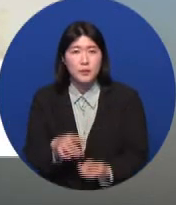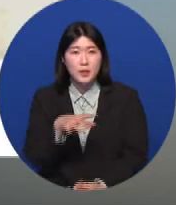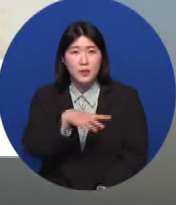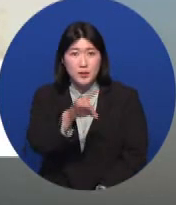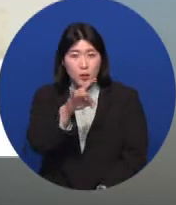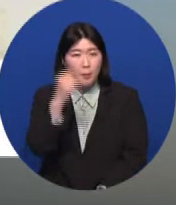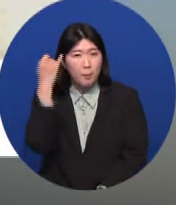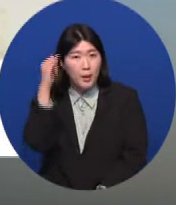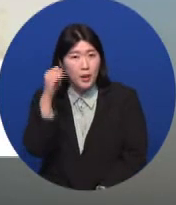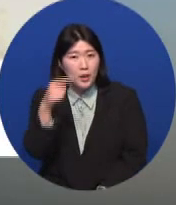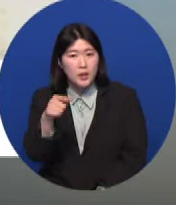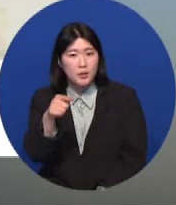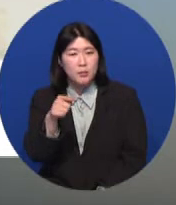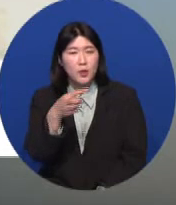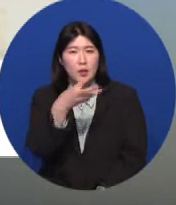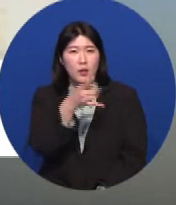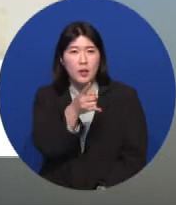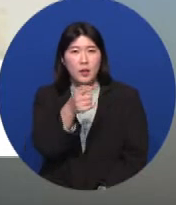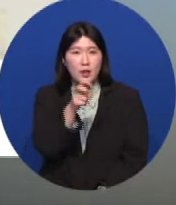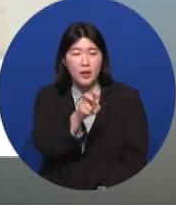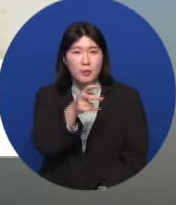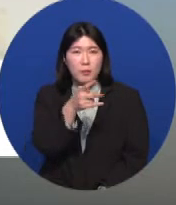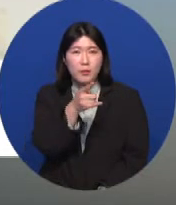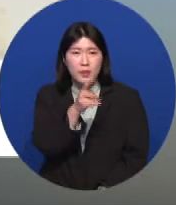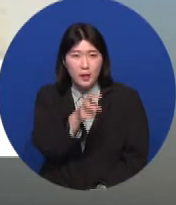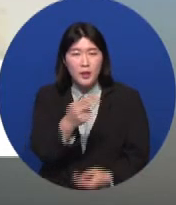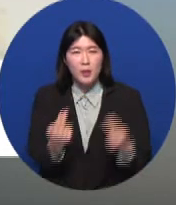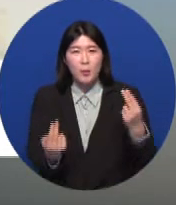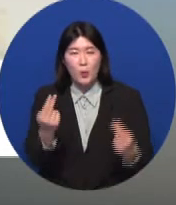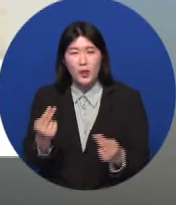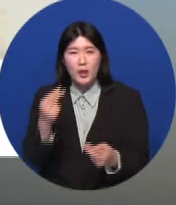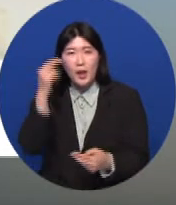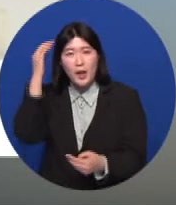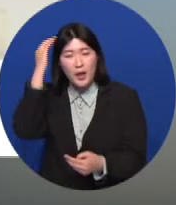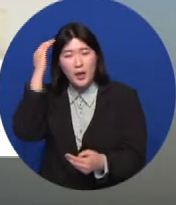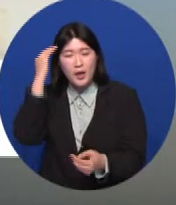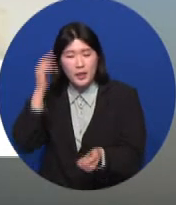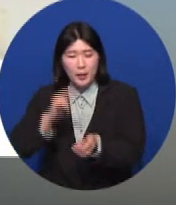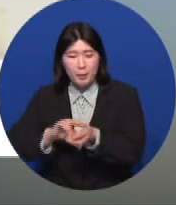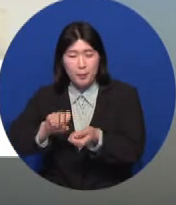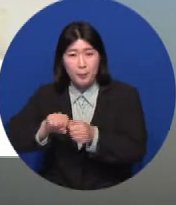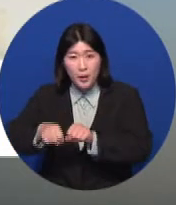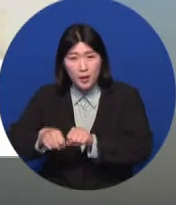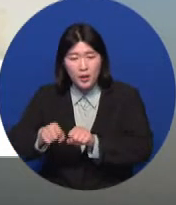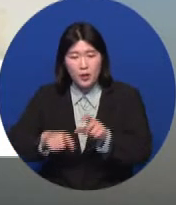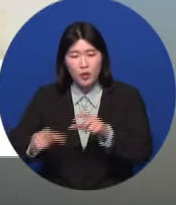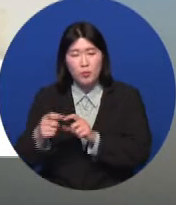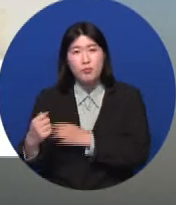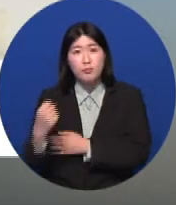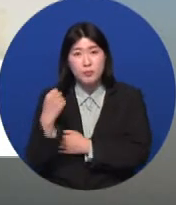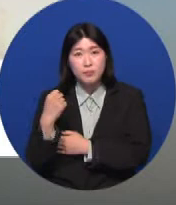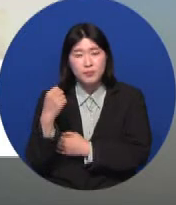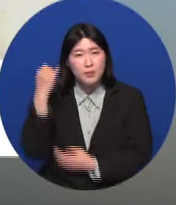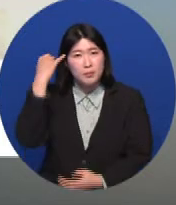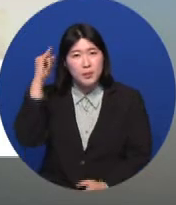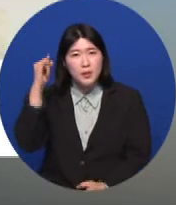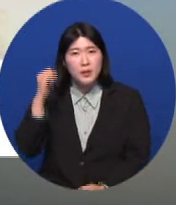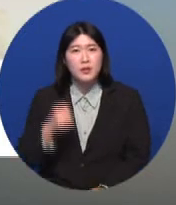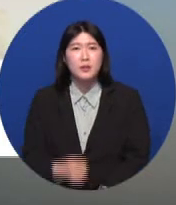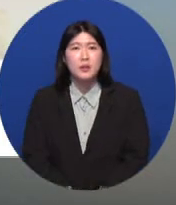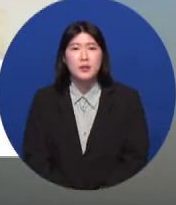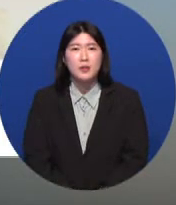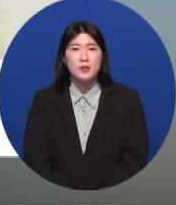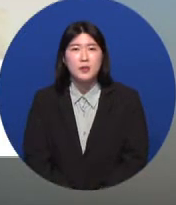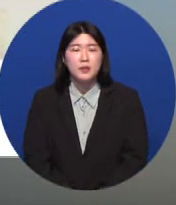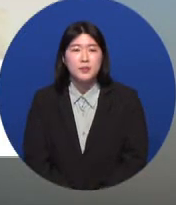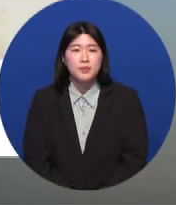달고 치료제인 램 대 10일에 보다 가며 억제 효과가 탁월한 한약 추출 물질이 국내 연구진이 찾아냈습니다